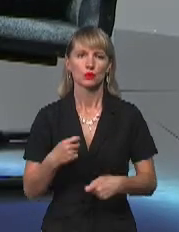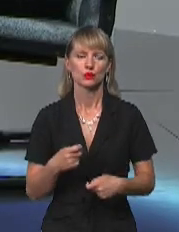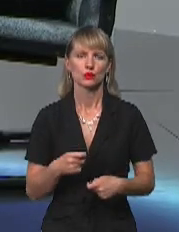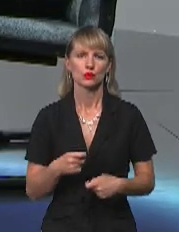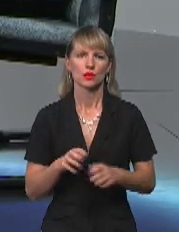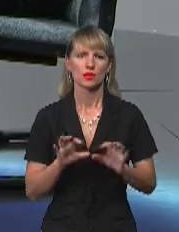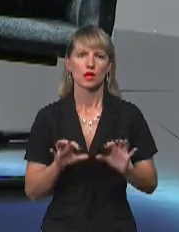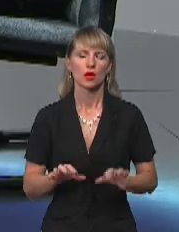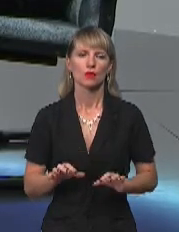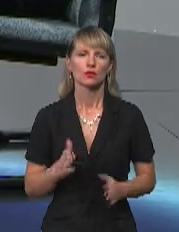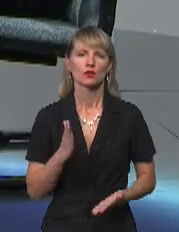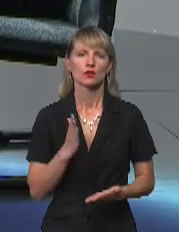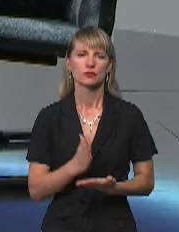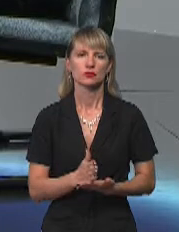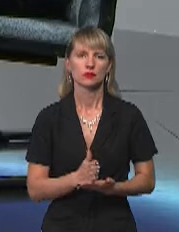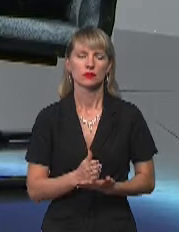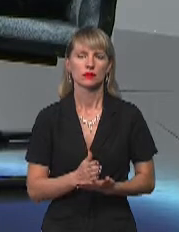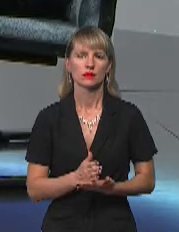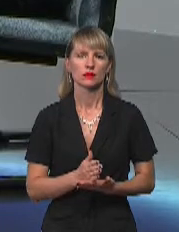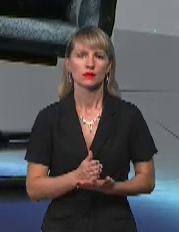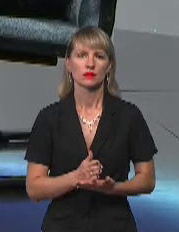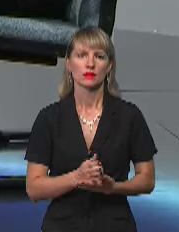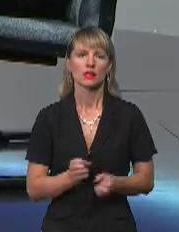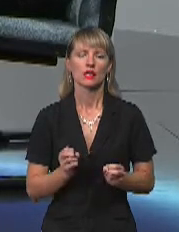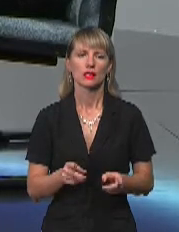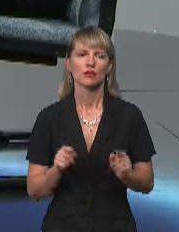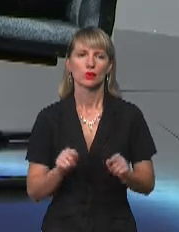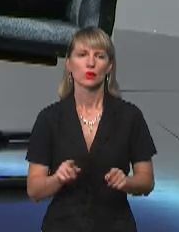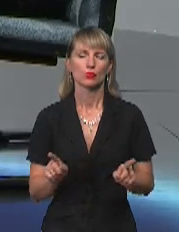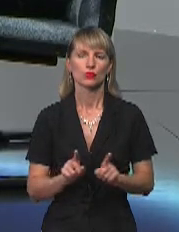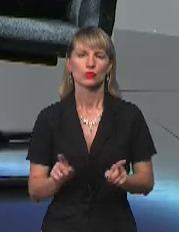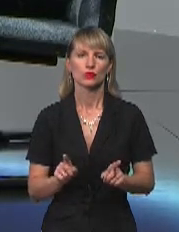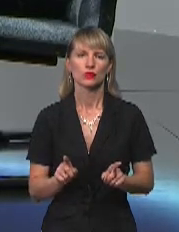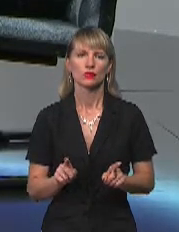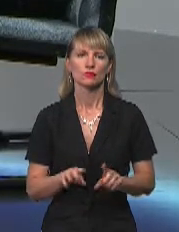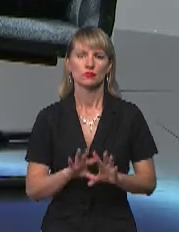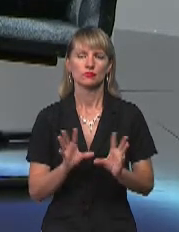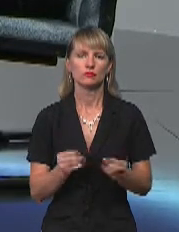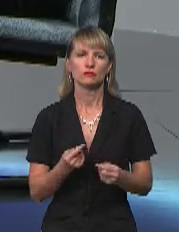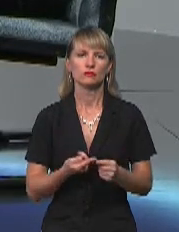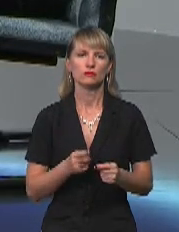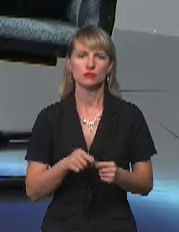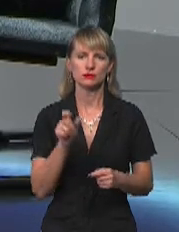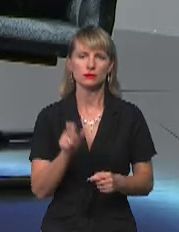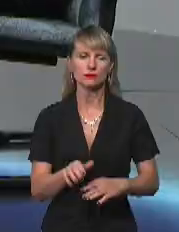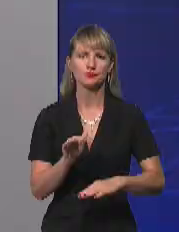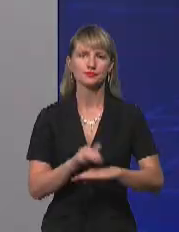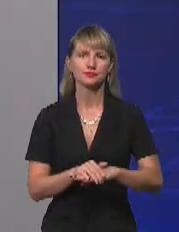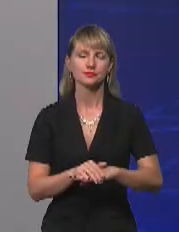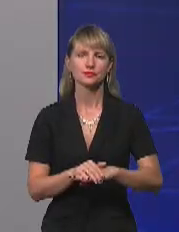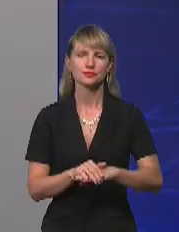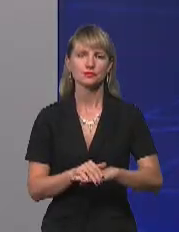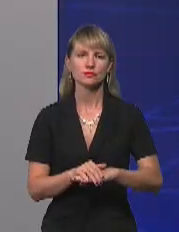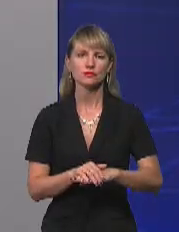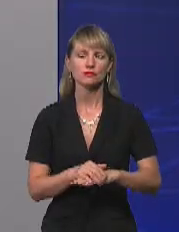прав. Тут, я кажу, є ризик в тому, що це ризик і взагалі це людський фактор. От, коли там